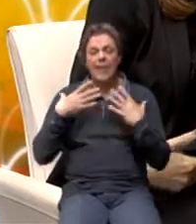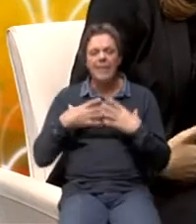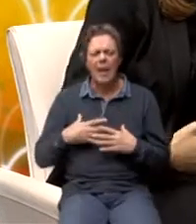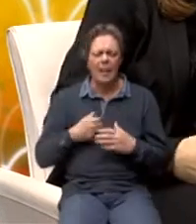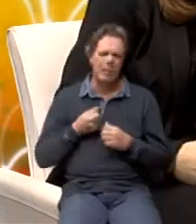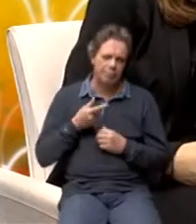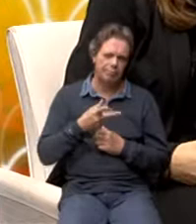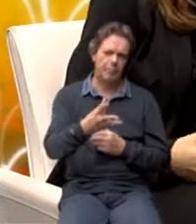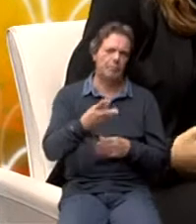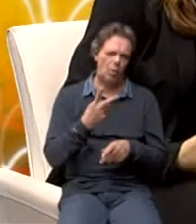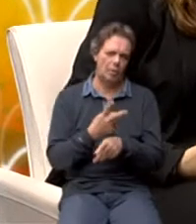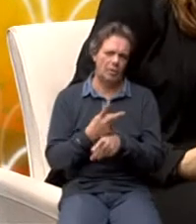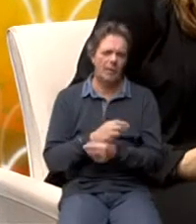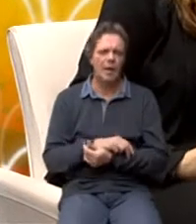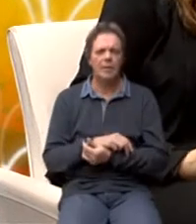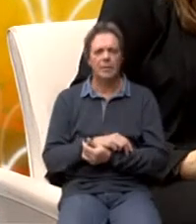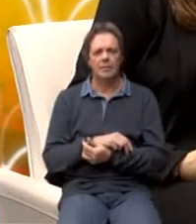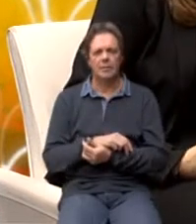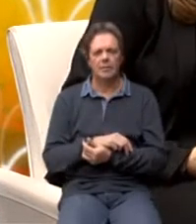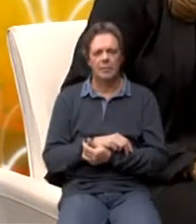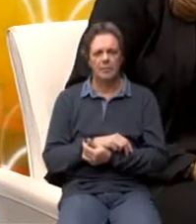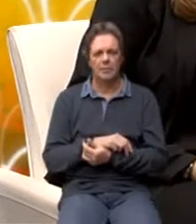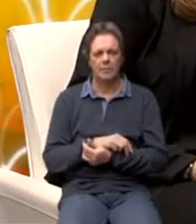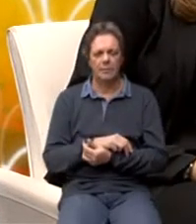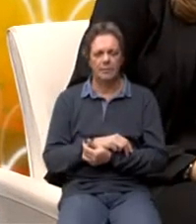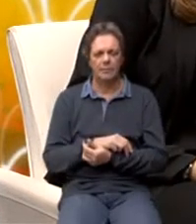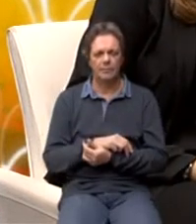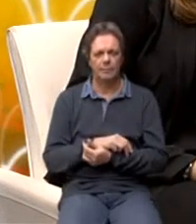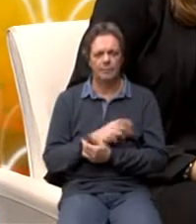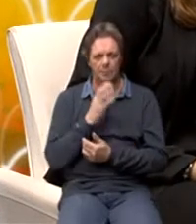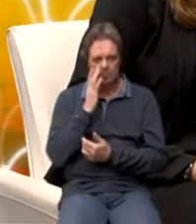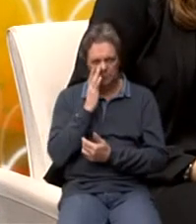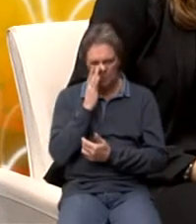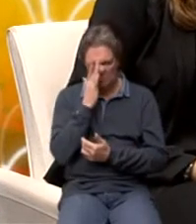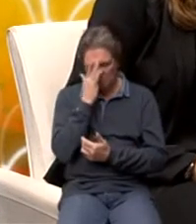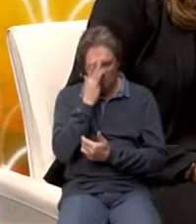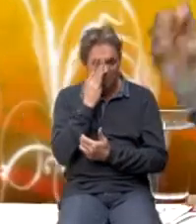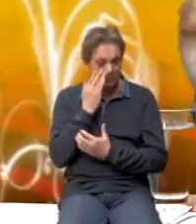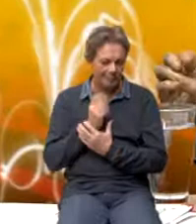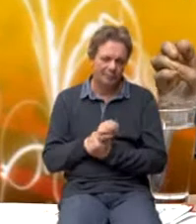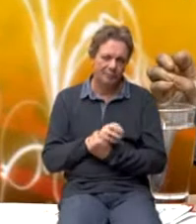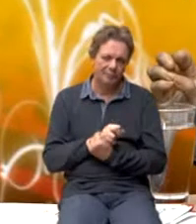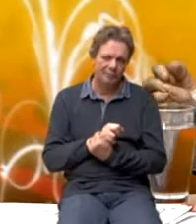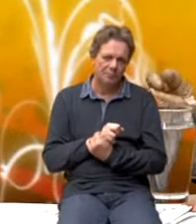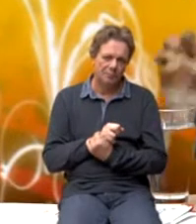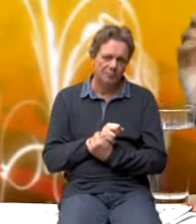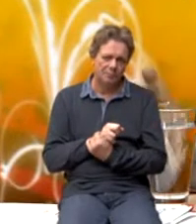nizom zemalja. Vi mislite da je u Republici Hrvatskoj to jako dobro stavljeno u legislativu, u zakon?